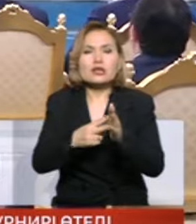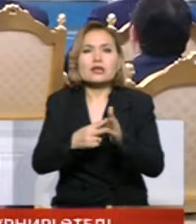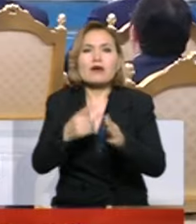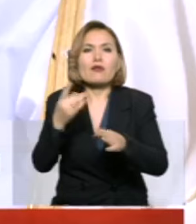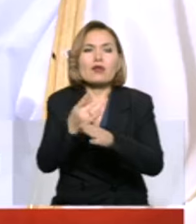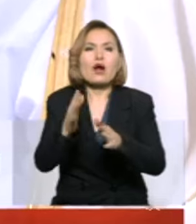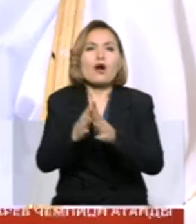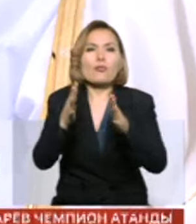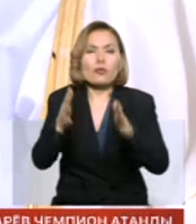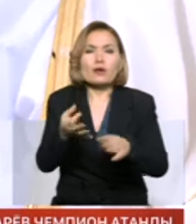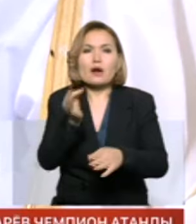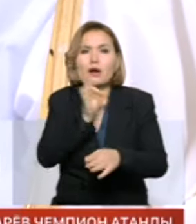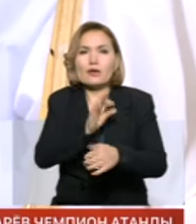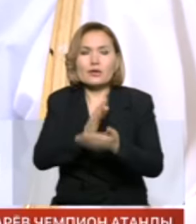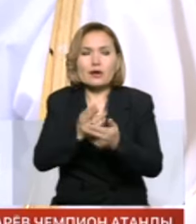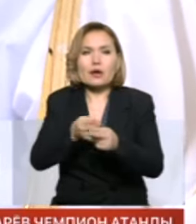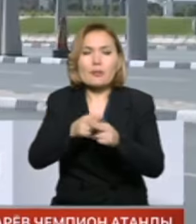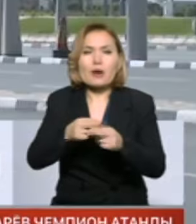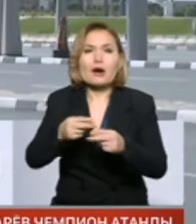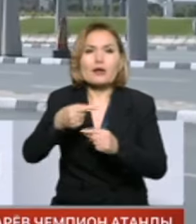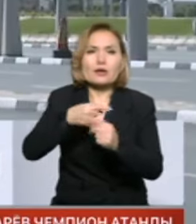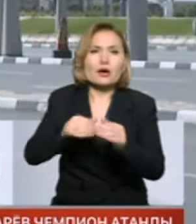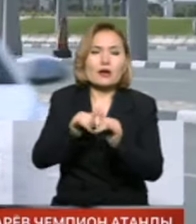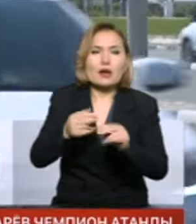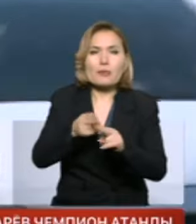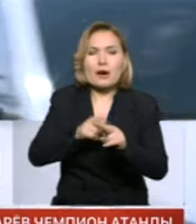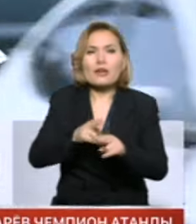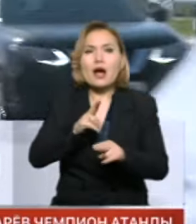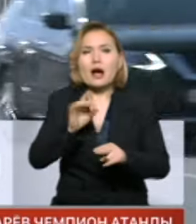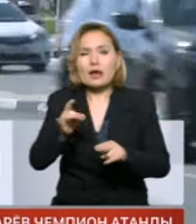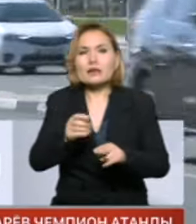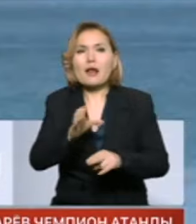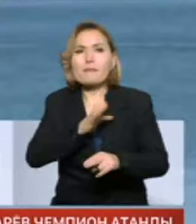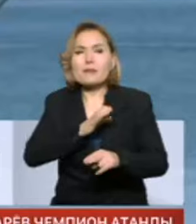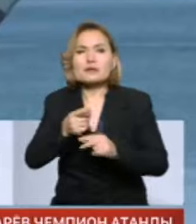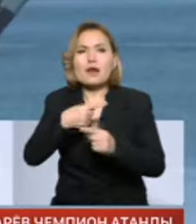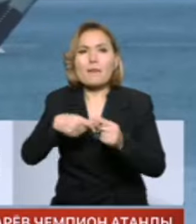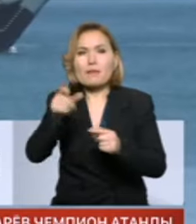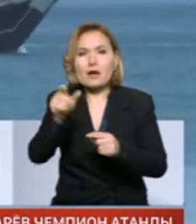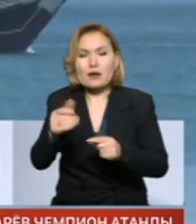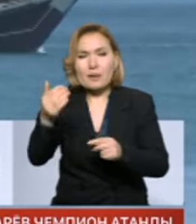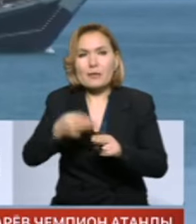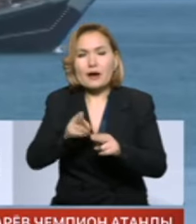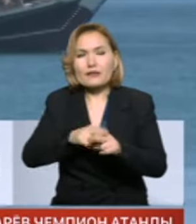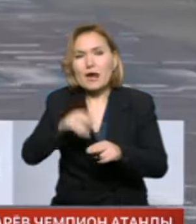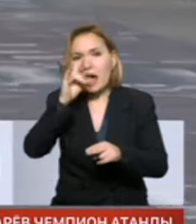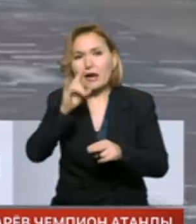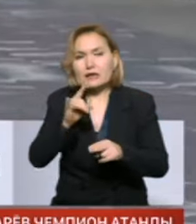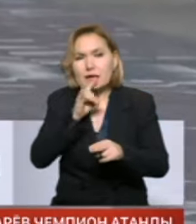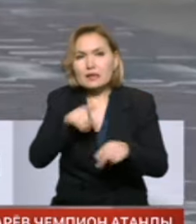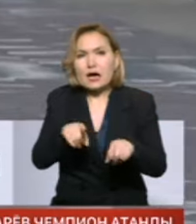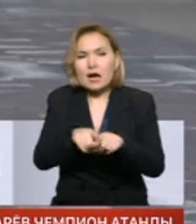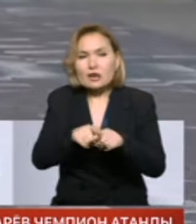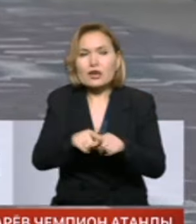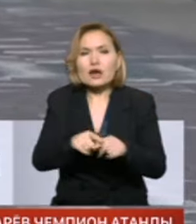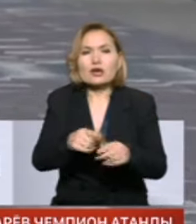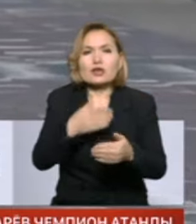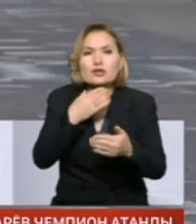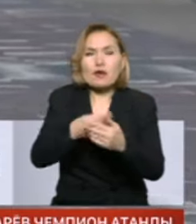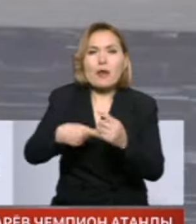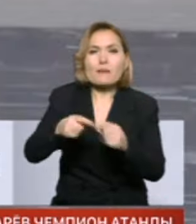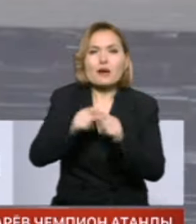бермек. Инвестиция саласында да жетістік мол. Қазір қатарлық қалталы бизнесмендер еліміздің биржасына кіріп жатыр. Тіпті жақында